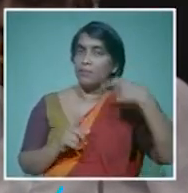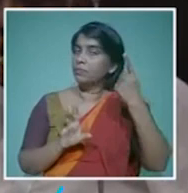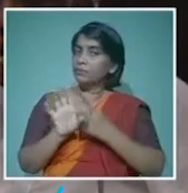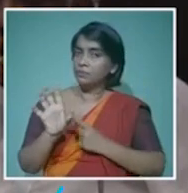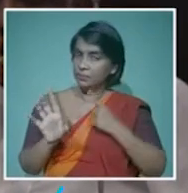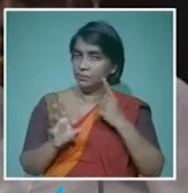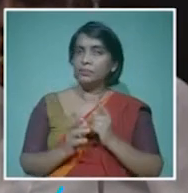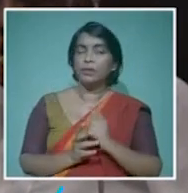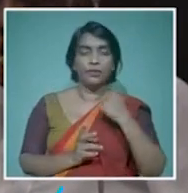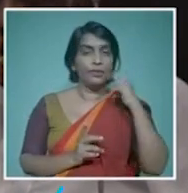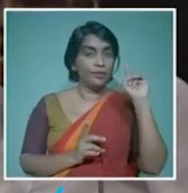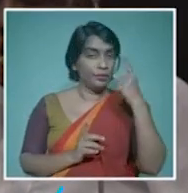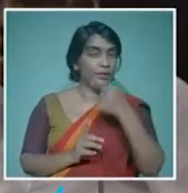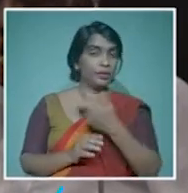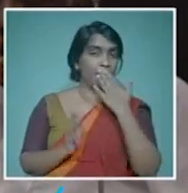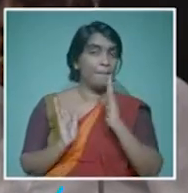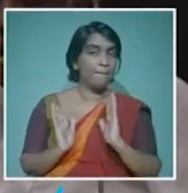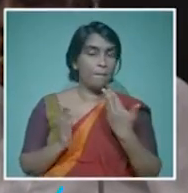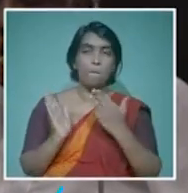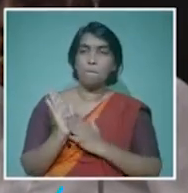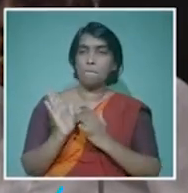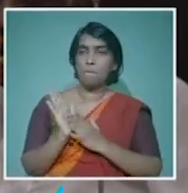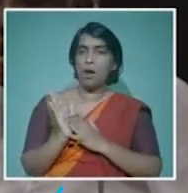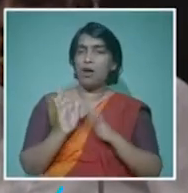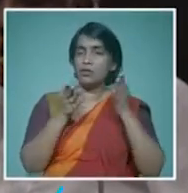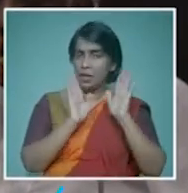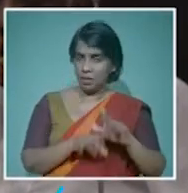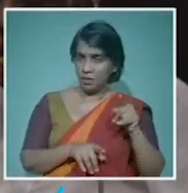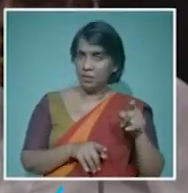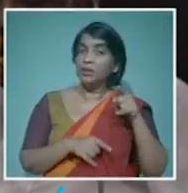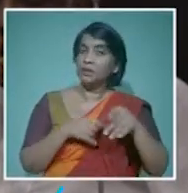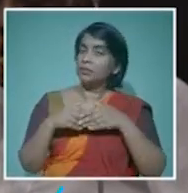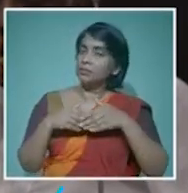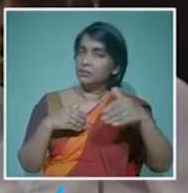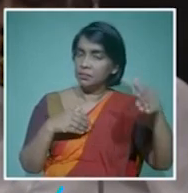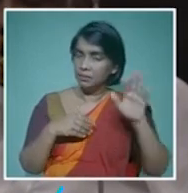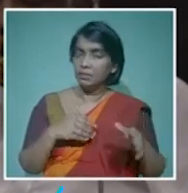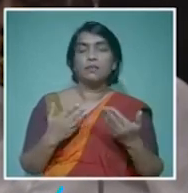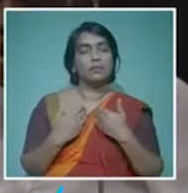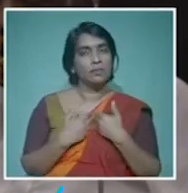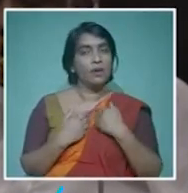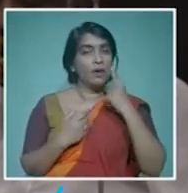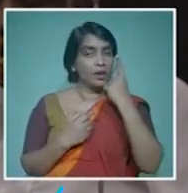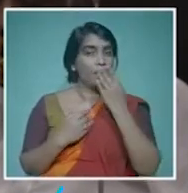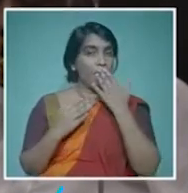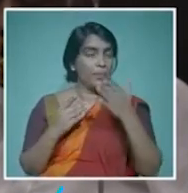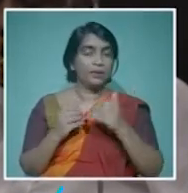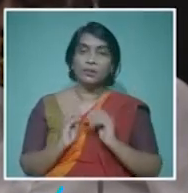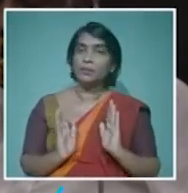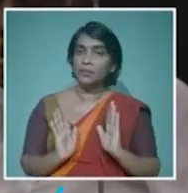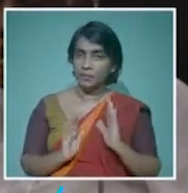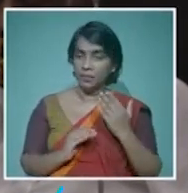Urde. ප්‍රථම වාරයේ ආරම්භ වෙන්නේ මාර්තු අග. ඒ වෙන විට අපි පළවෙනි ශ්‍රේණියෙන් ආරම්භ